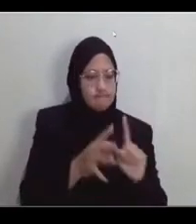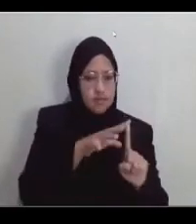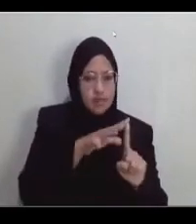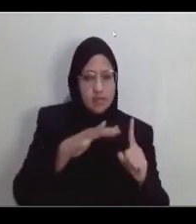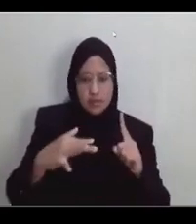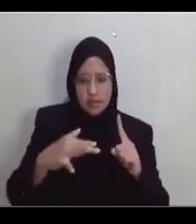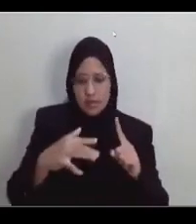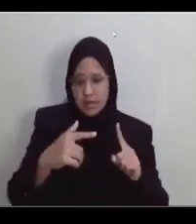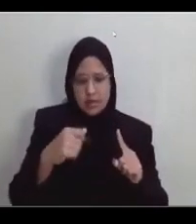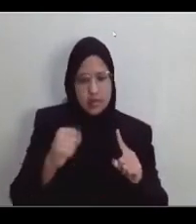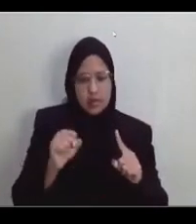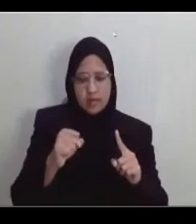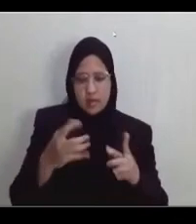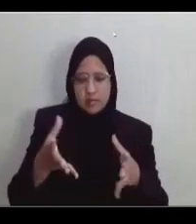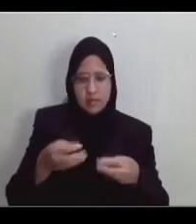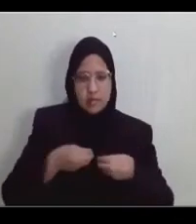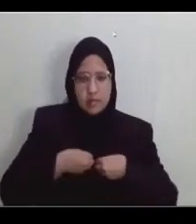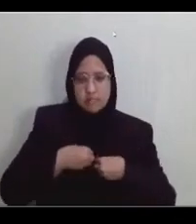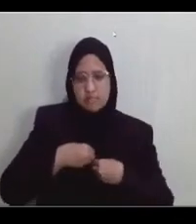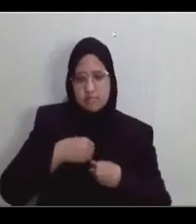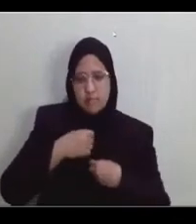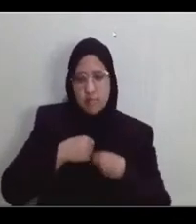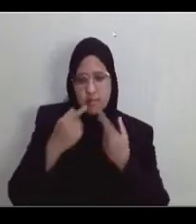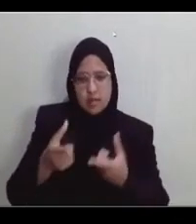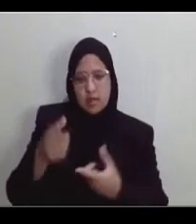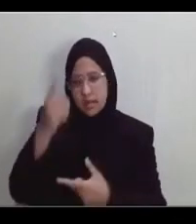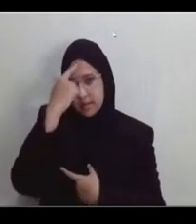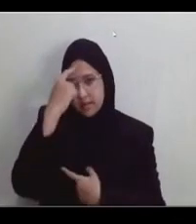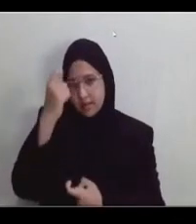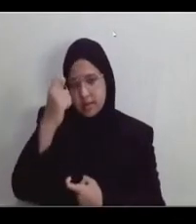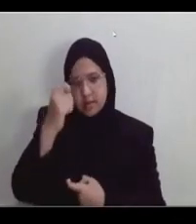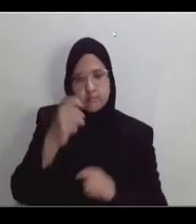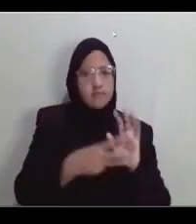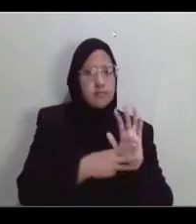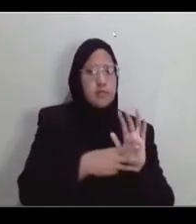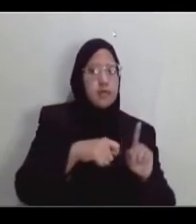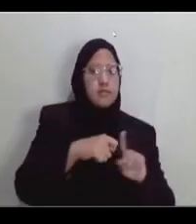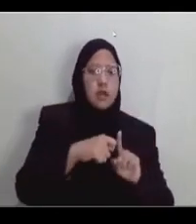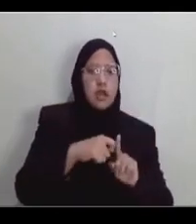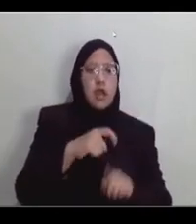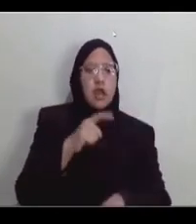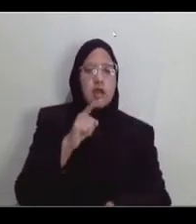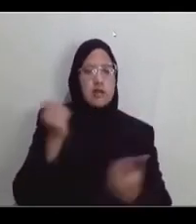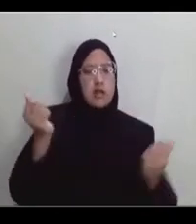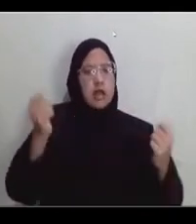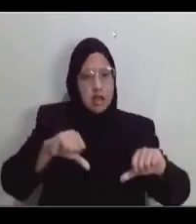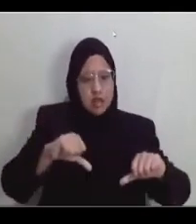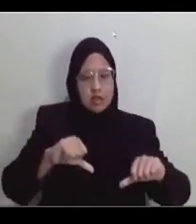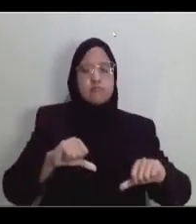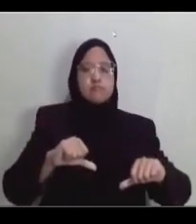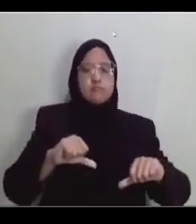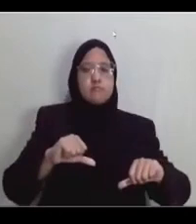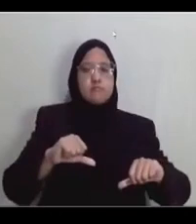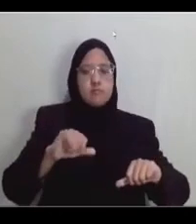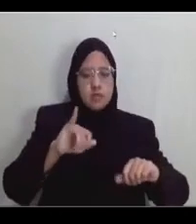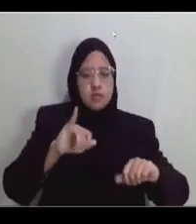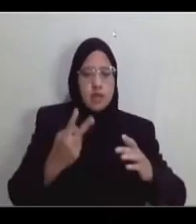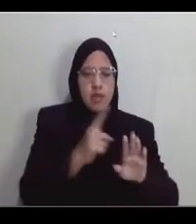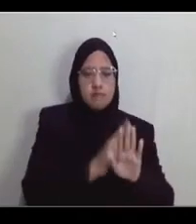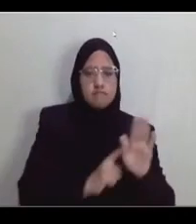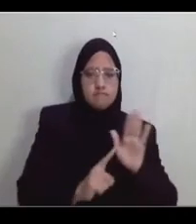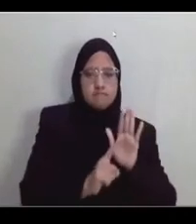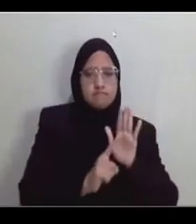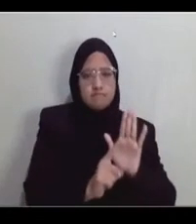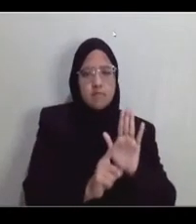diraih secara esensial hakim konstitusi Sesungguhnya telah gagal memerankan dirinya sebagai pilar utama dan roh